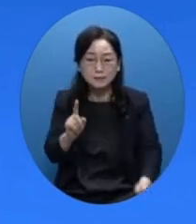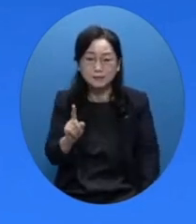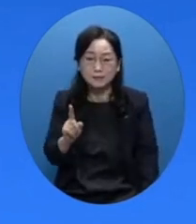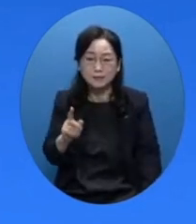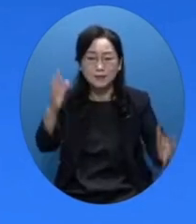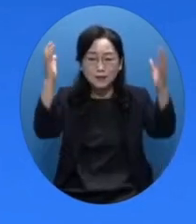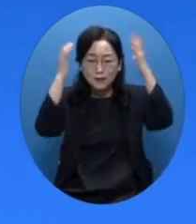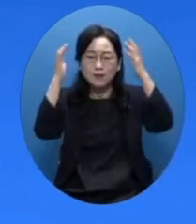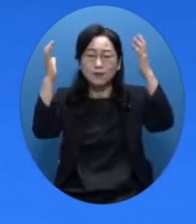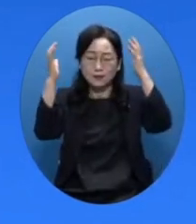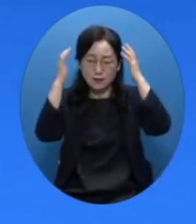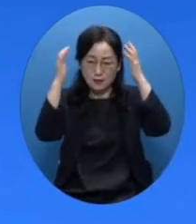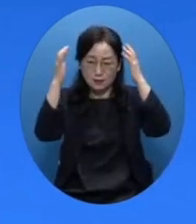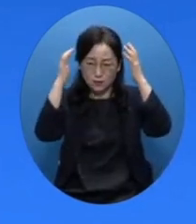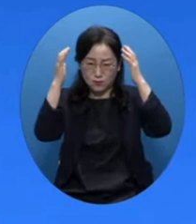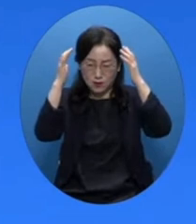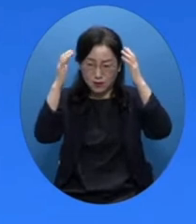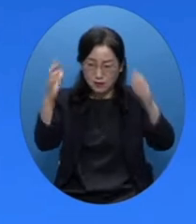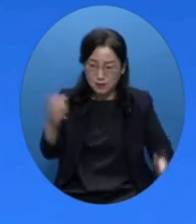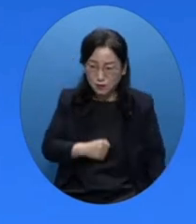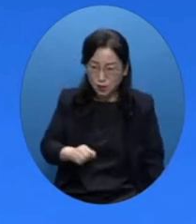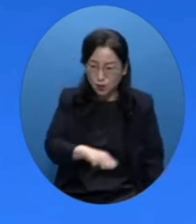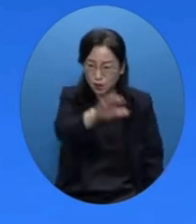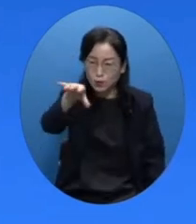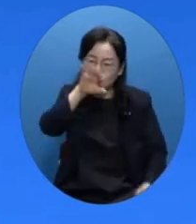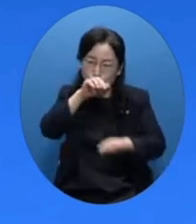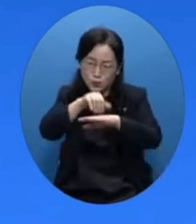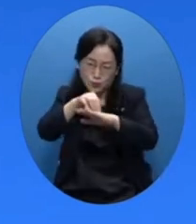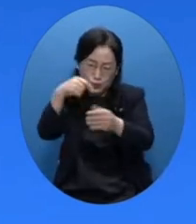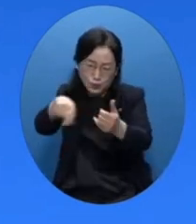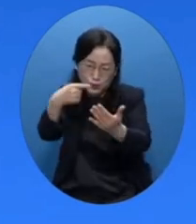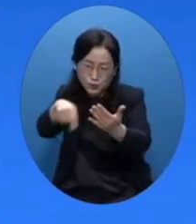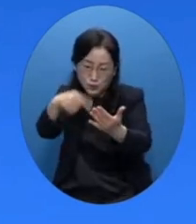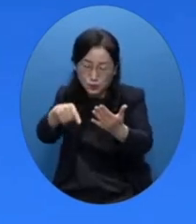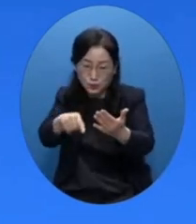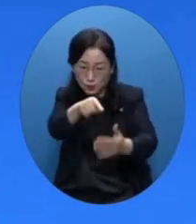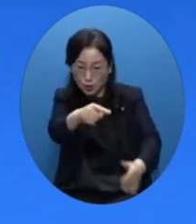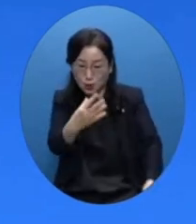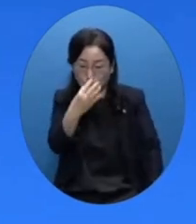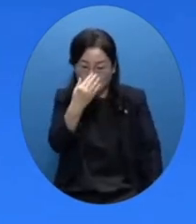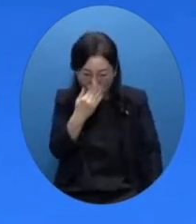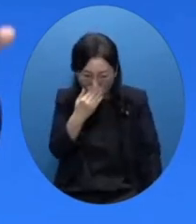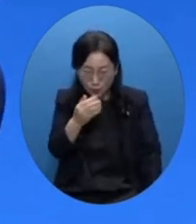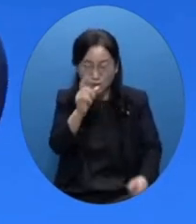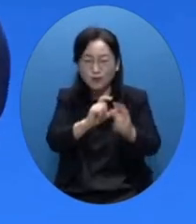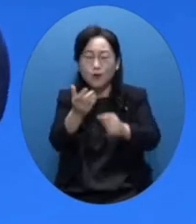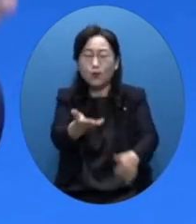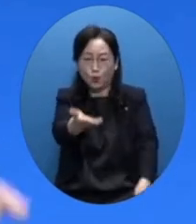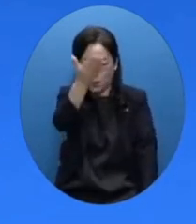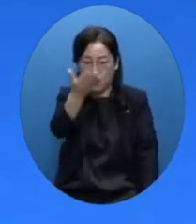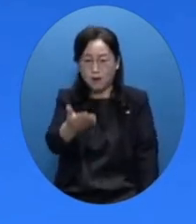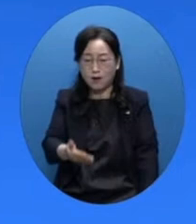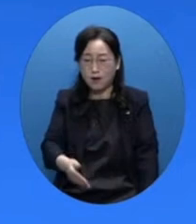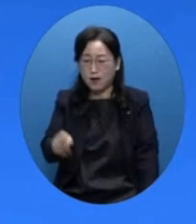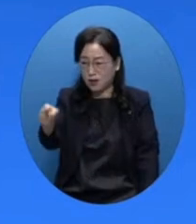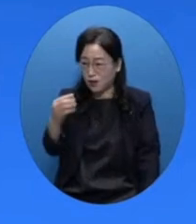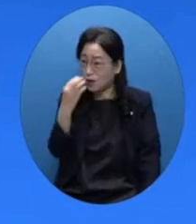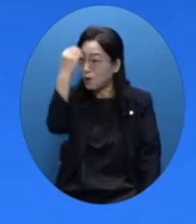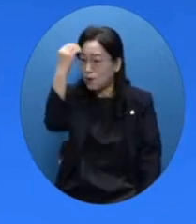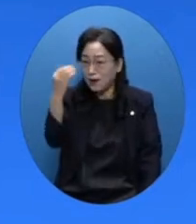군 을 통하여 우리를 훈련 하신 후에 겸손한 자는 높이시고 더 많은 다른